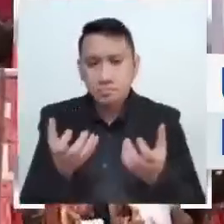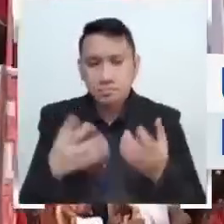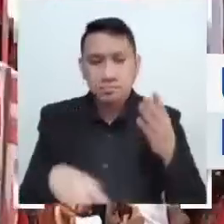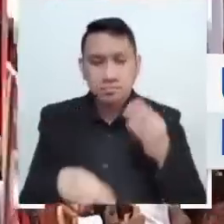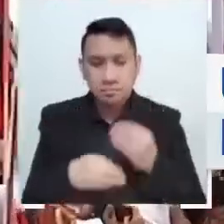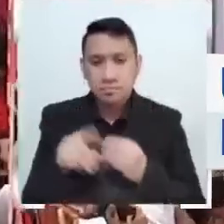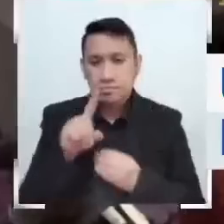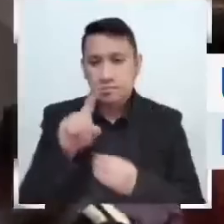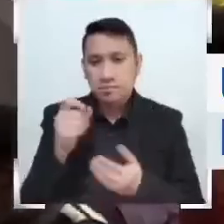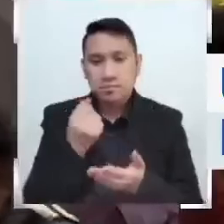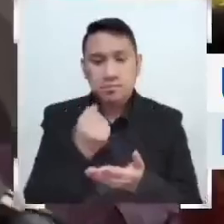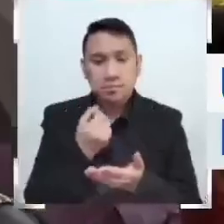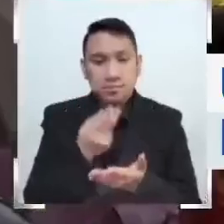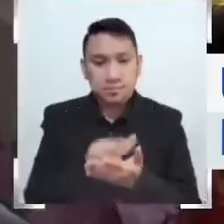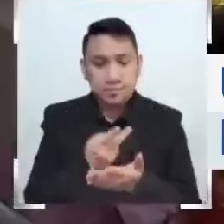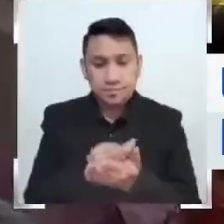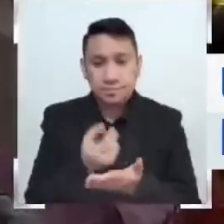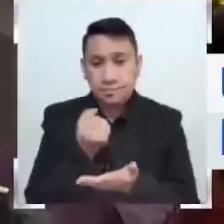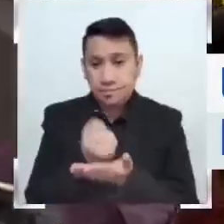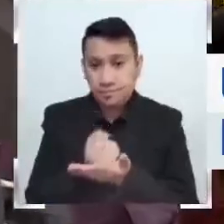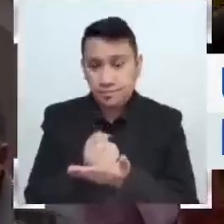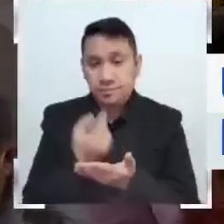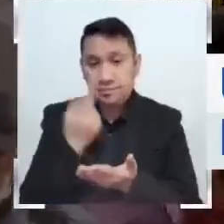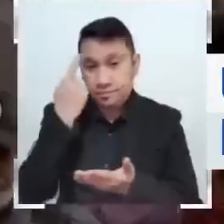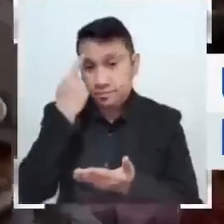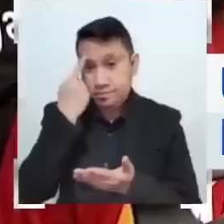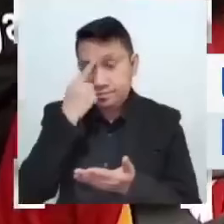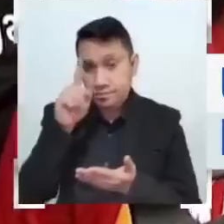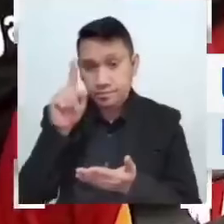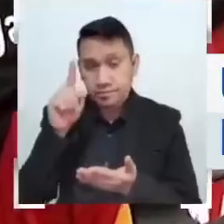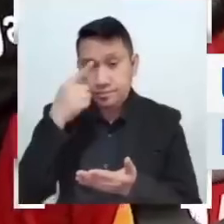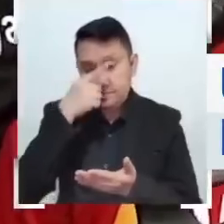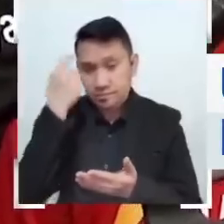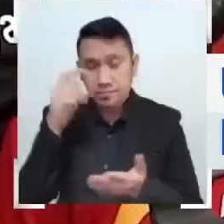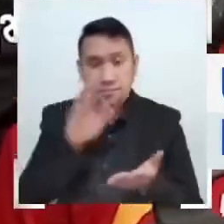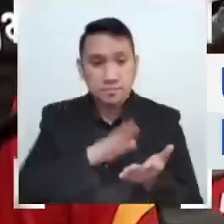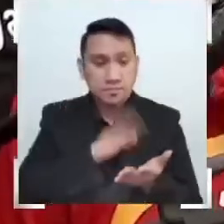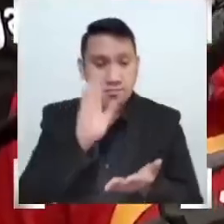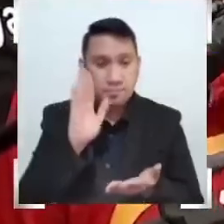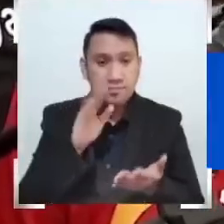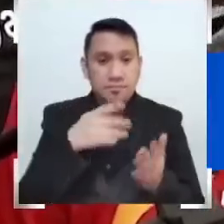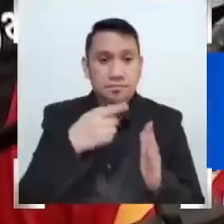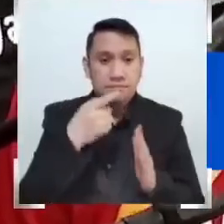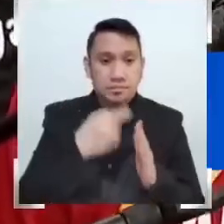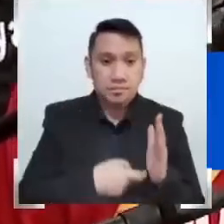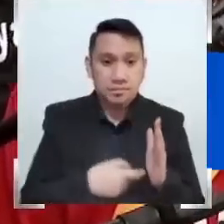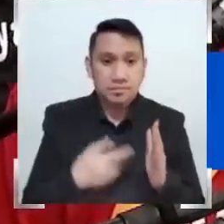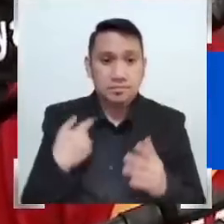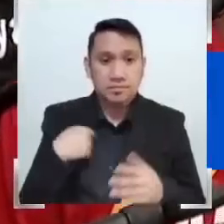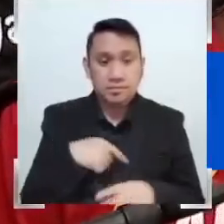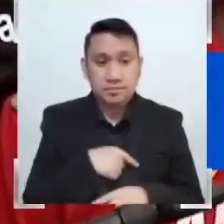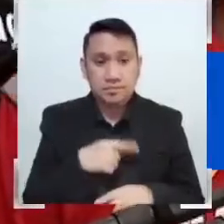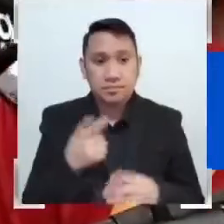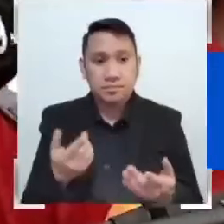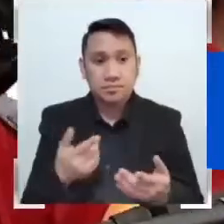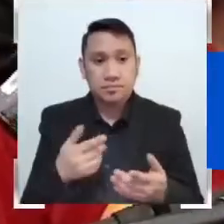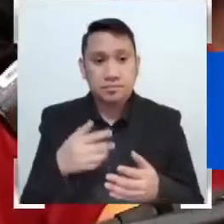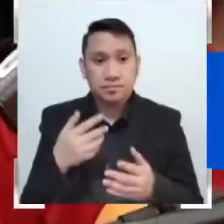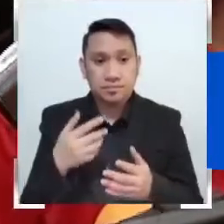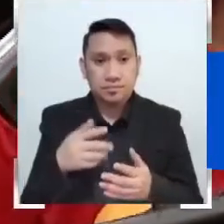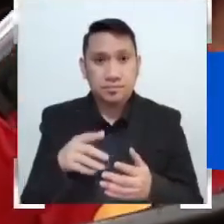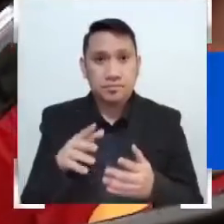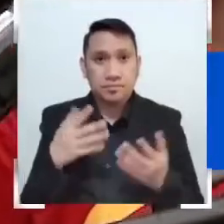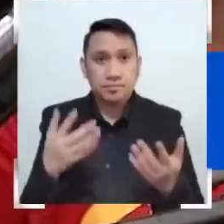ng mga manggagawa. Para lang daw ito sa epekto ng inflation. Kami ang bumubuhay sa ekonomiya, ngunit sa hatian ng yaman na